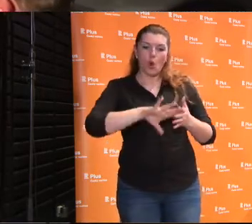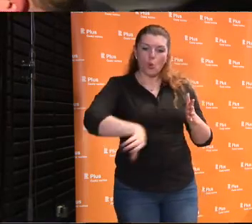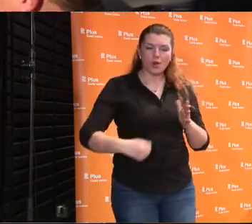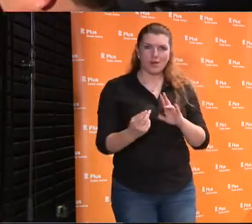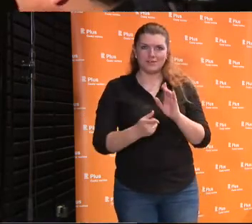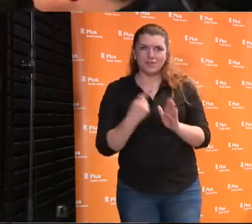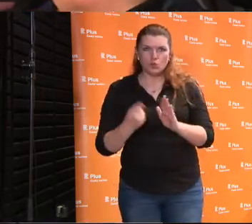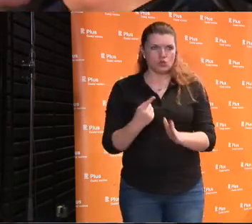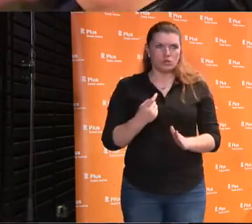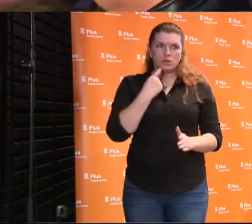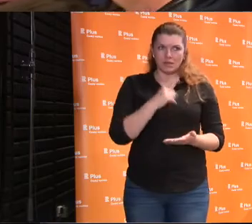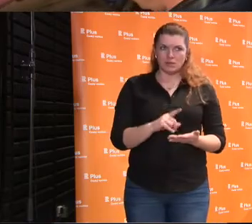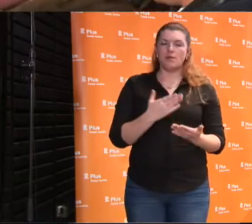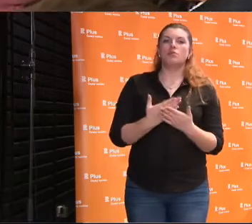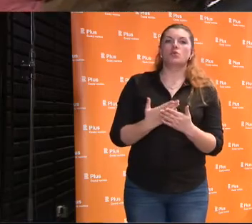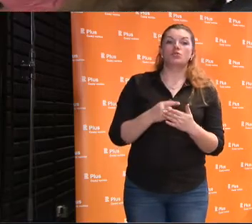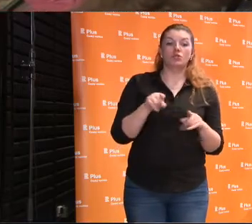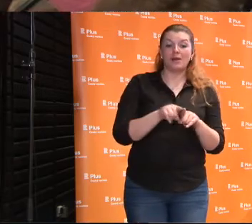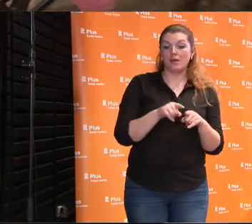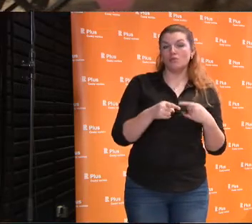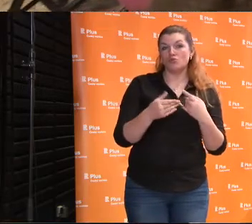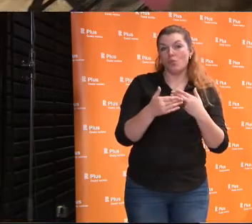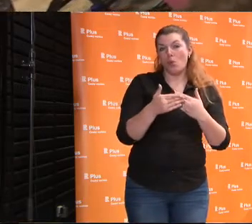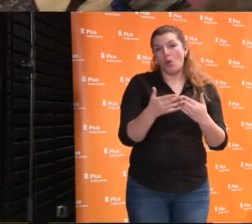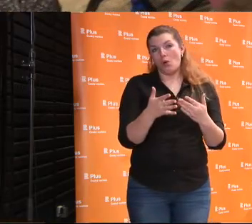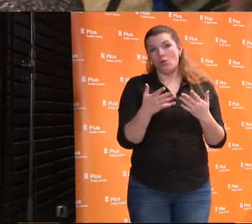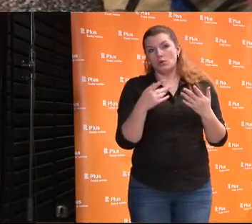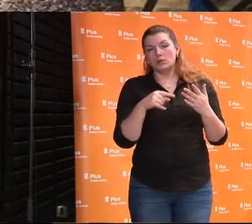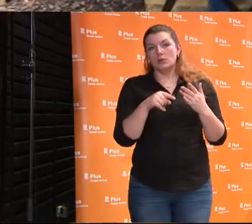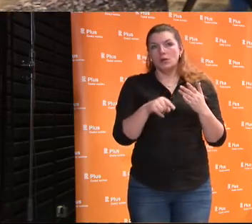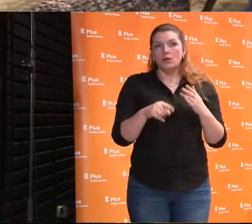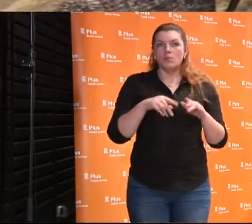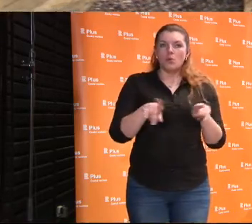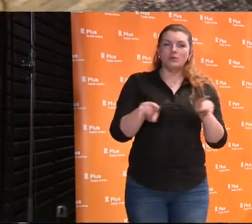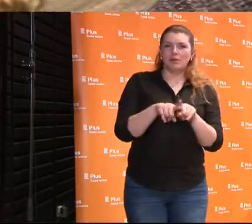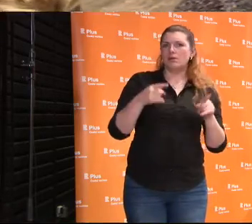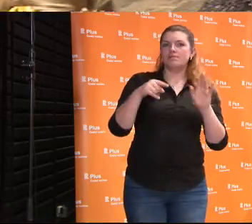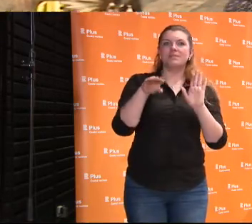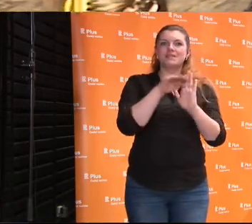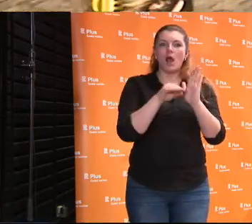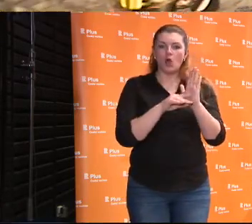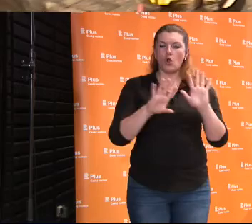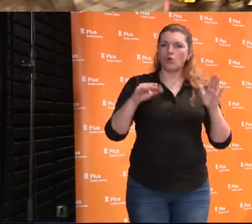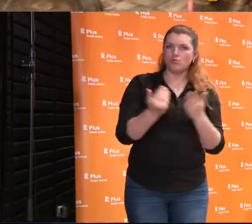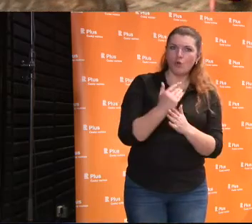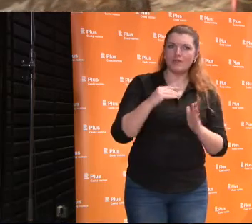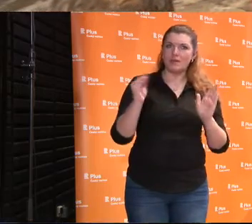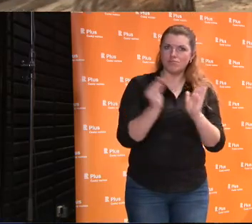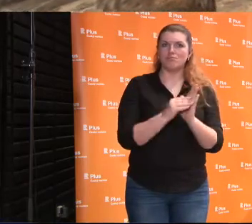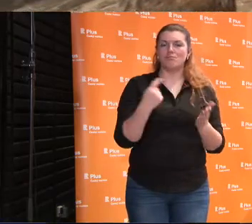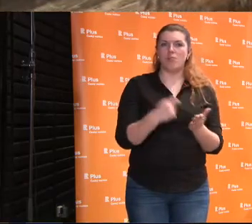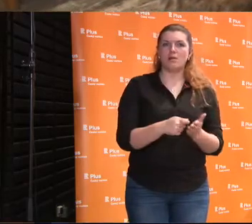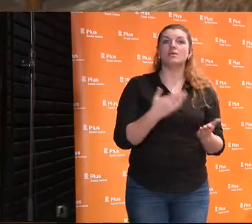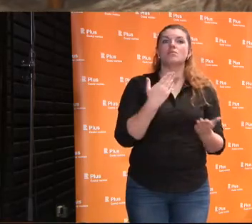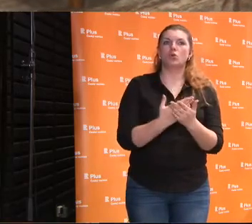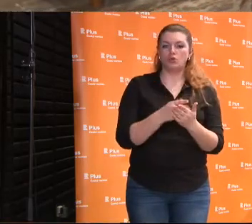i pomalu se vlastně přibližujeme legislativními akty, které přijímáme, a zase obrovské